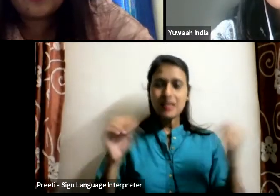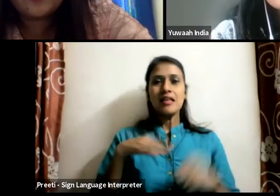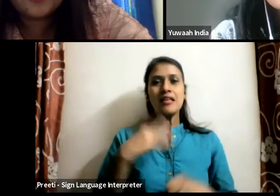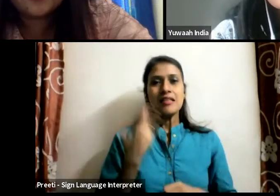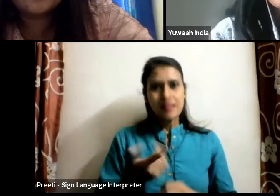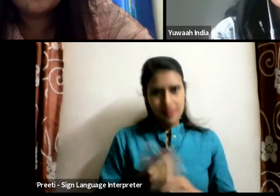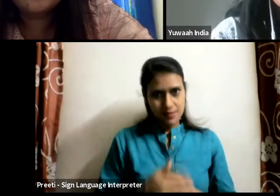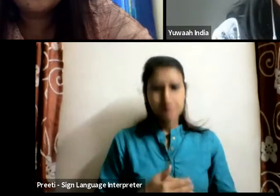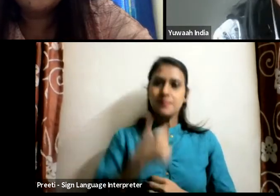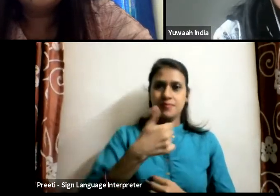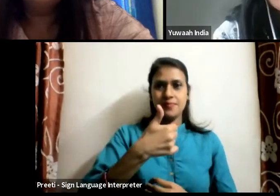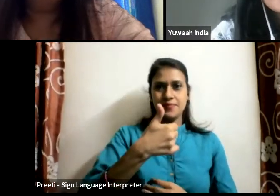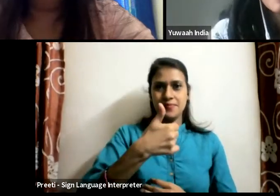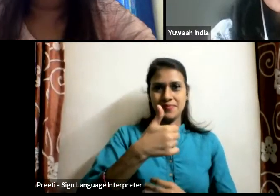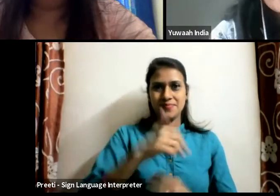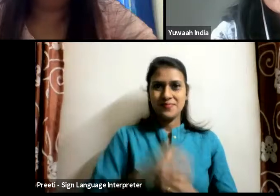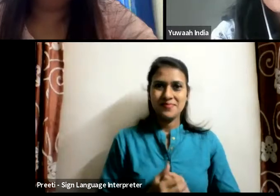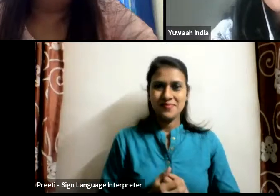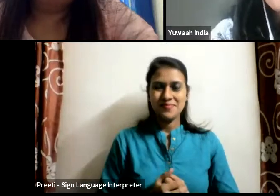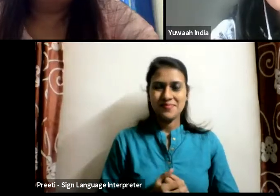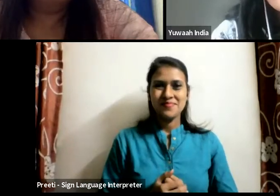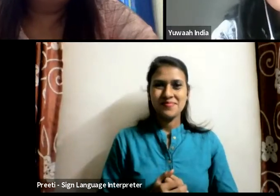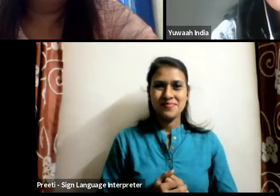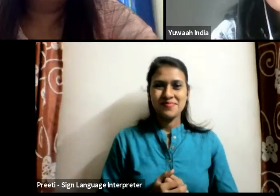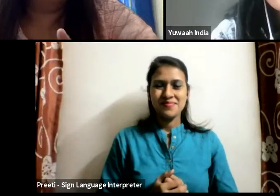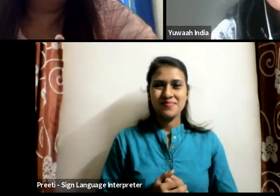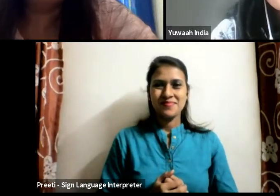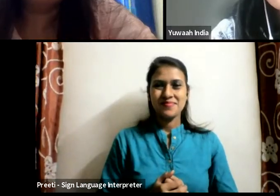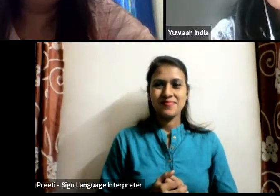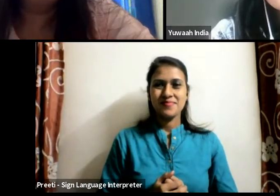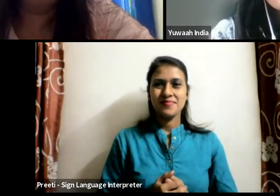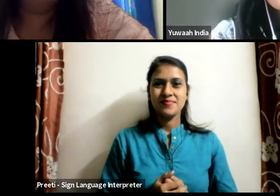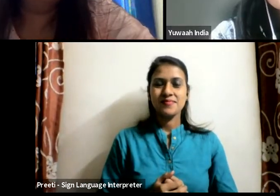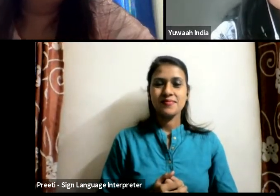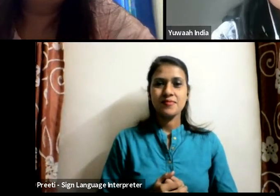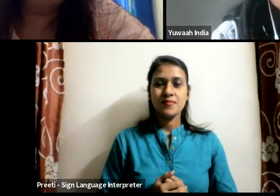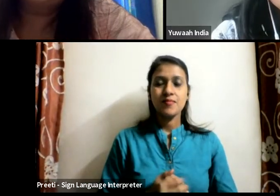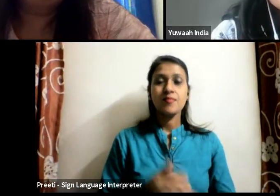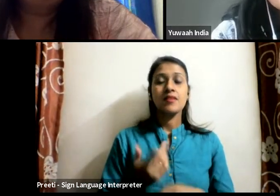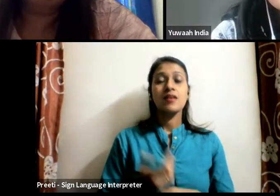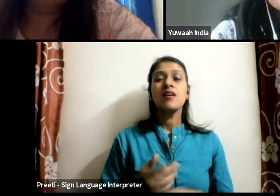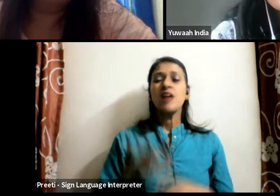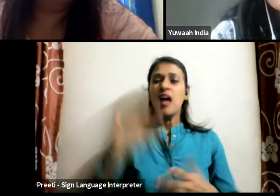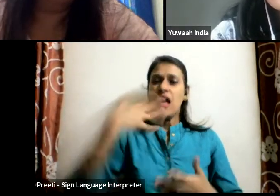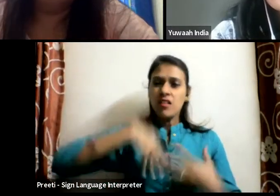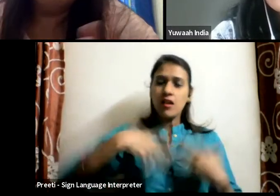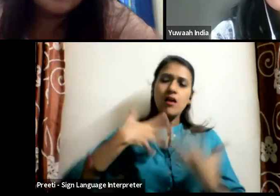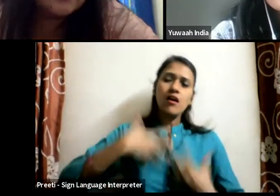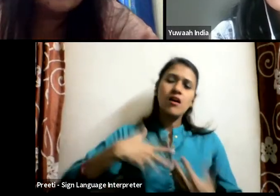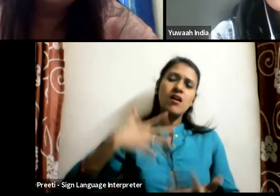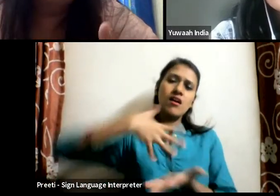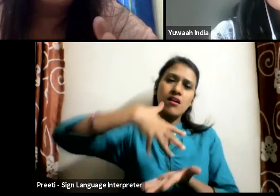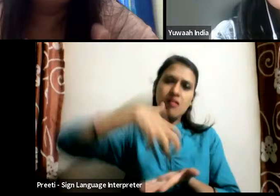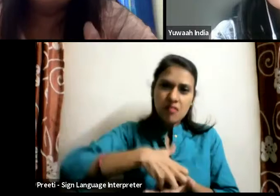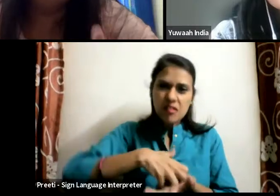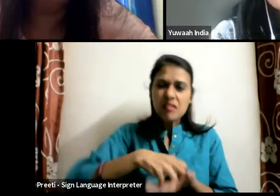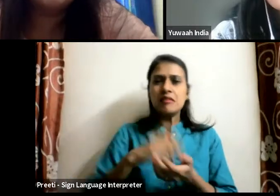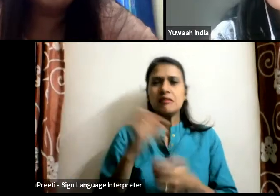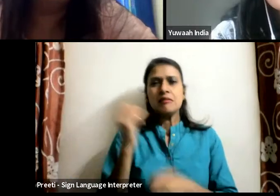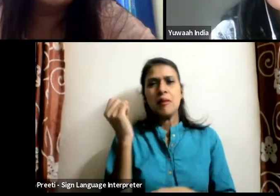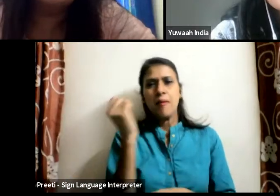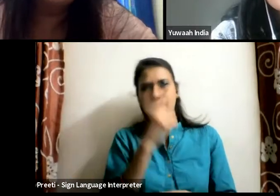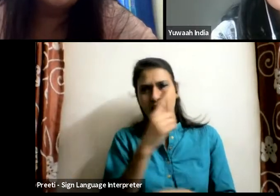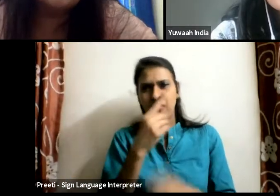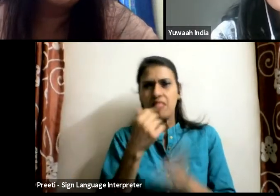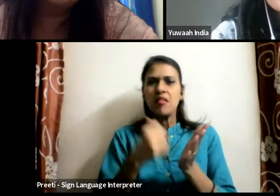Have we switched? Yes. Yes, go ahead. So persistent weakness रहती है for about a month, 1 महीने तक